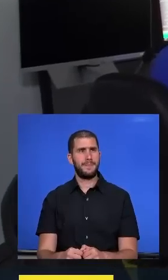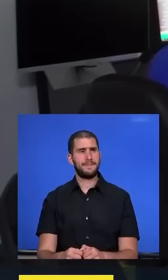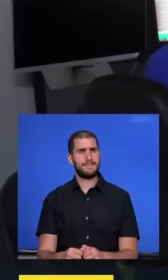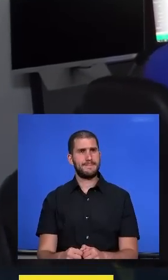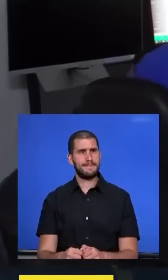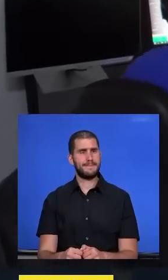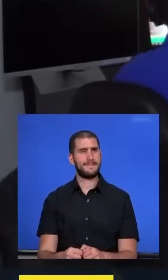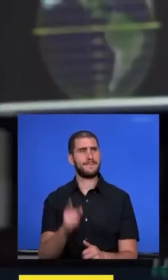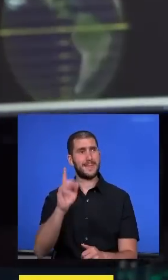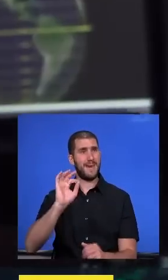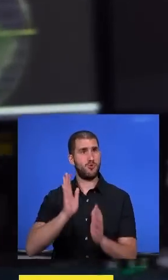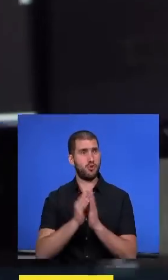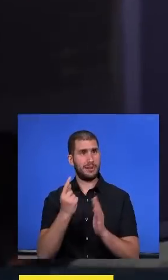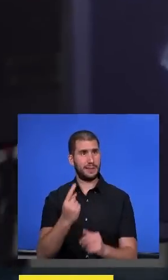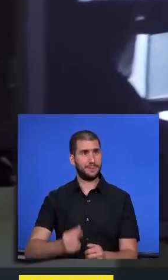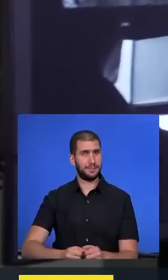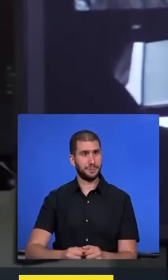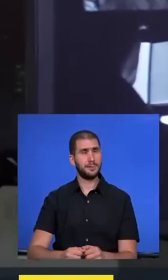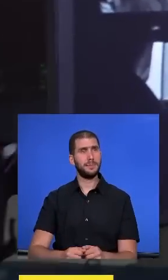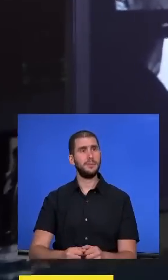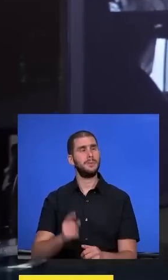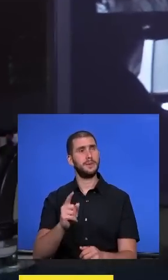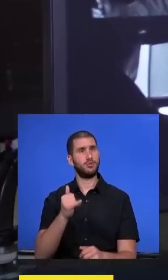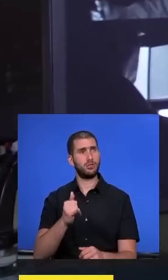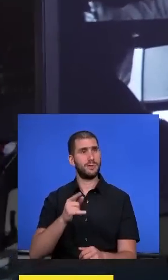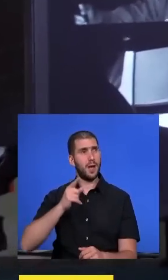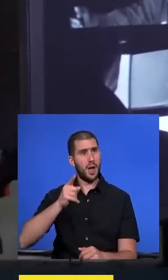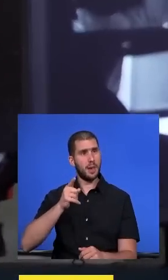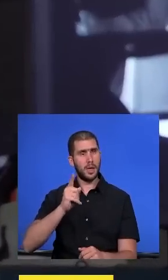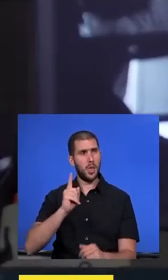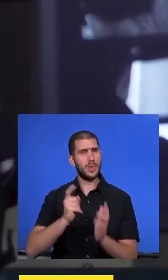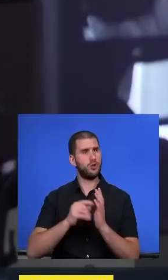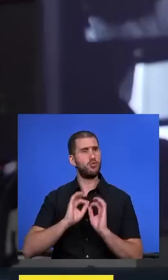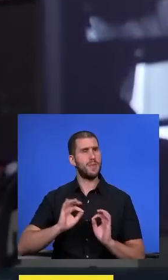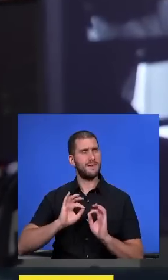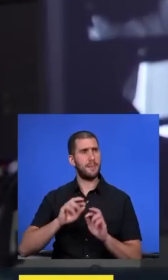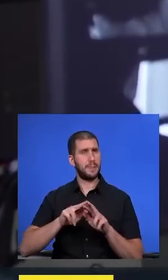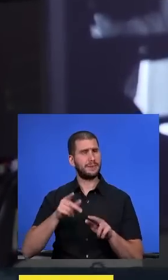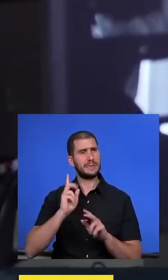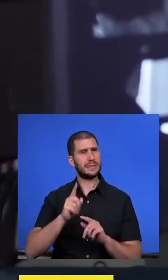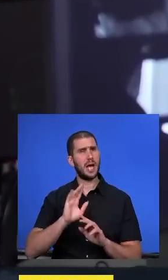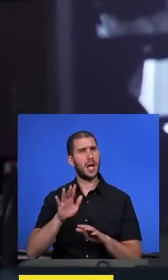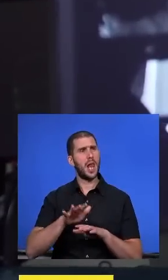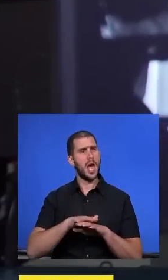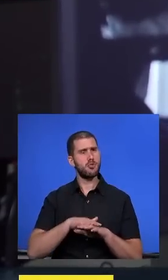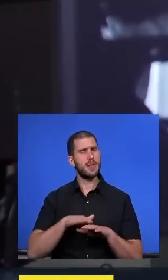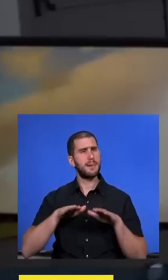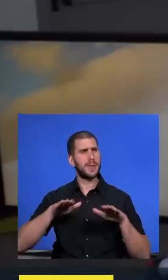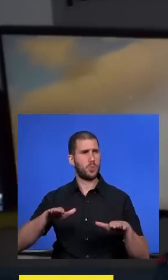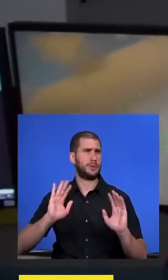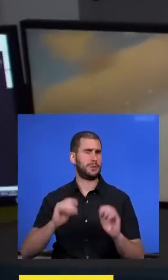אתה טס על F-16, הסנארו כרגע עולה, אתה לא נדרש לעשות שום דבר בסנארו הזה, אתה רק צריך להרגיש את המטוס